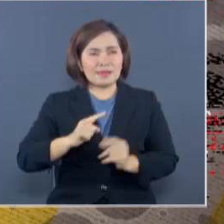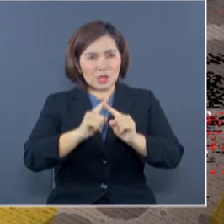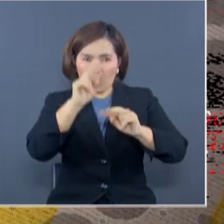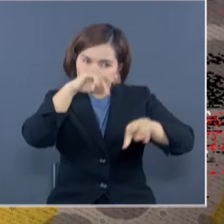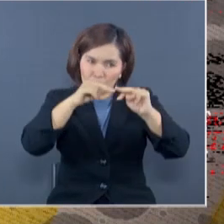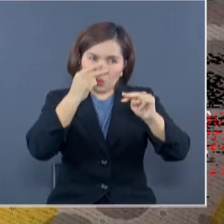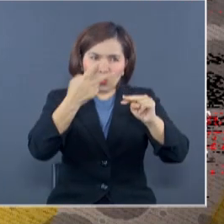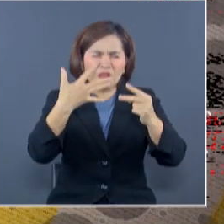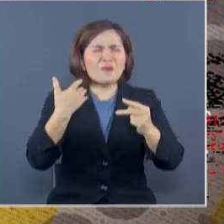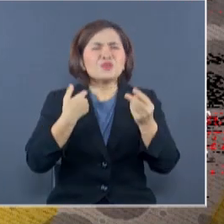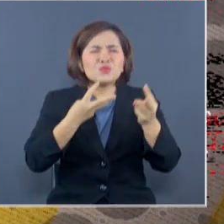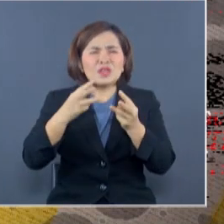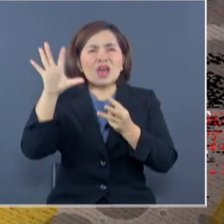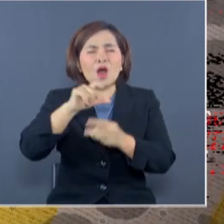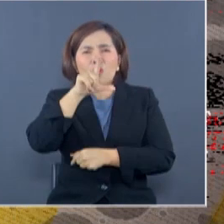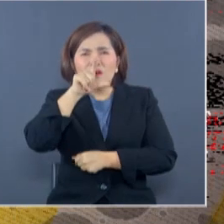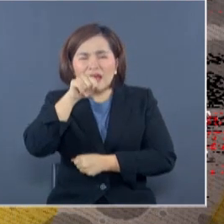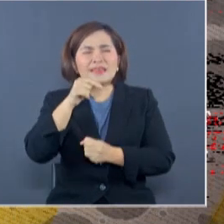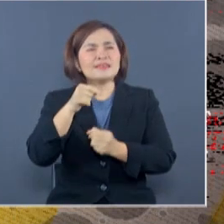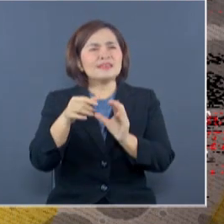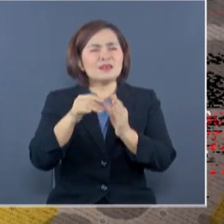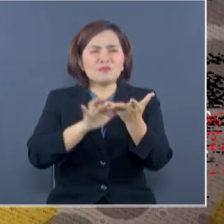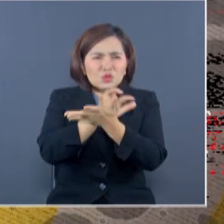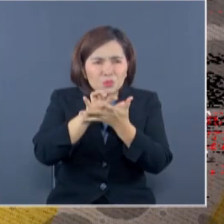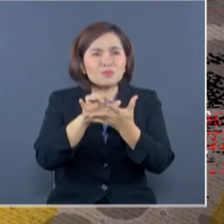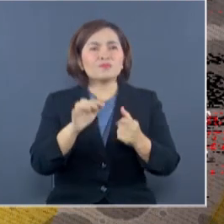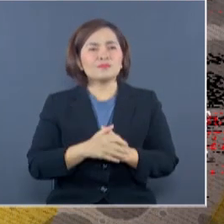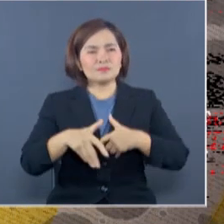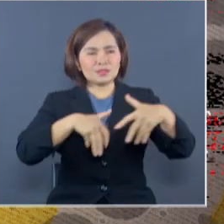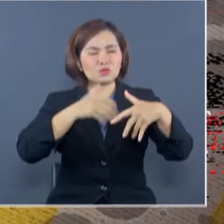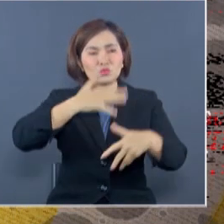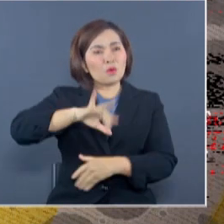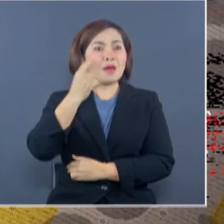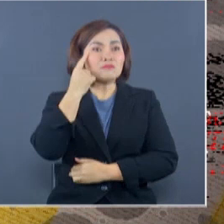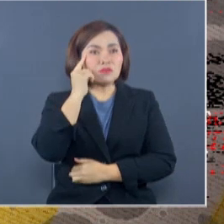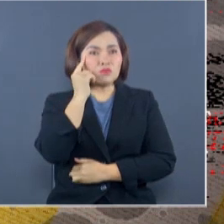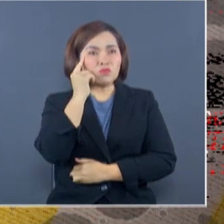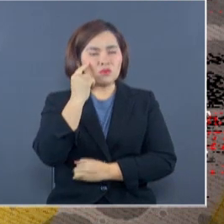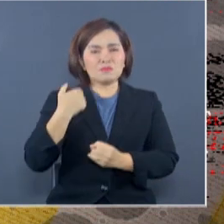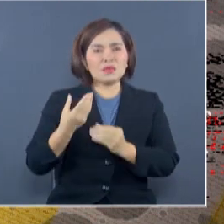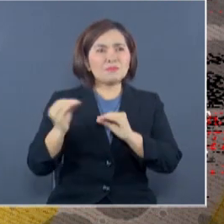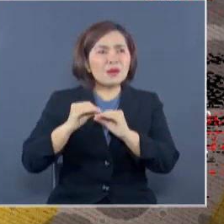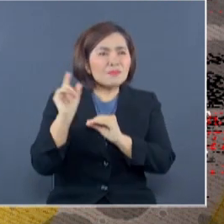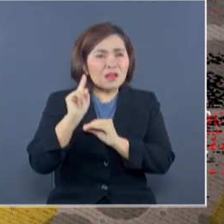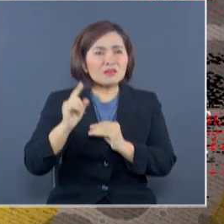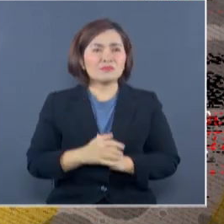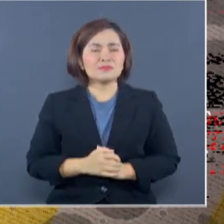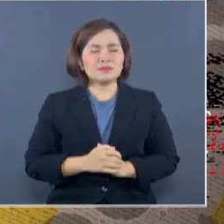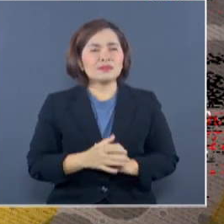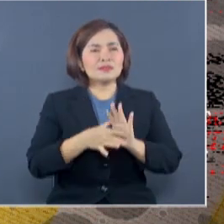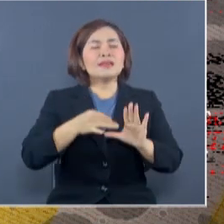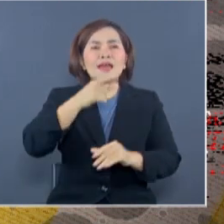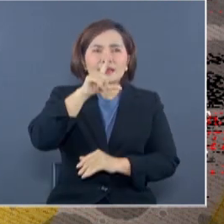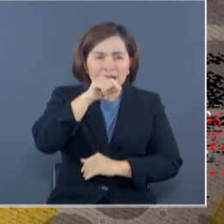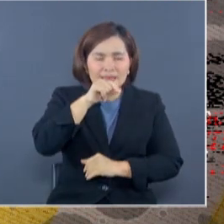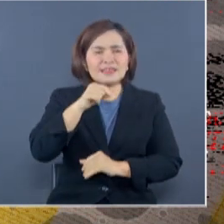แห่งนี้ลักลอบนำเนื้อไก่มาผสมโอ้เนี่ยแล้วบางทีพี่น้องประชาชนเราก็ไม่รู้เนี่ยนะฮะแล้วใส่อะไรอีกเอาเนื้อไก่มาผ